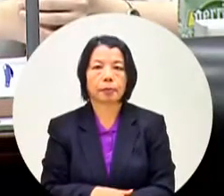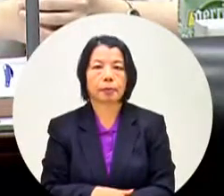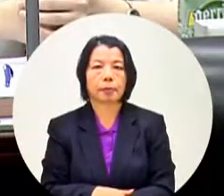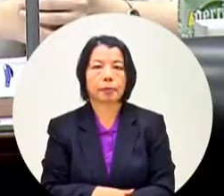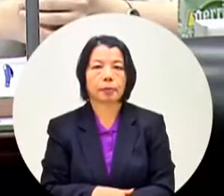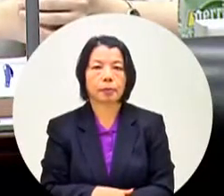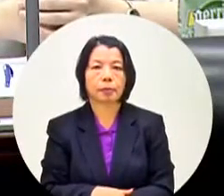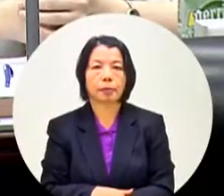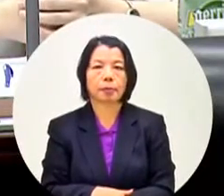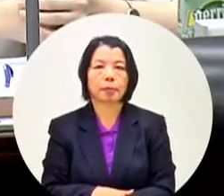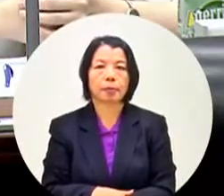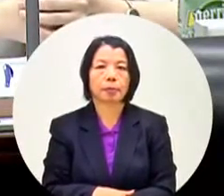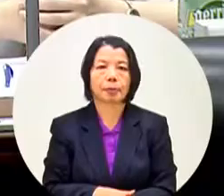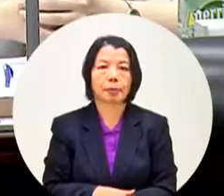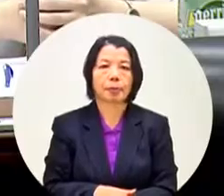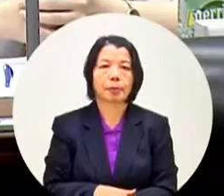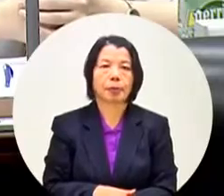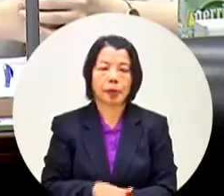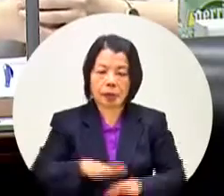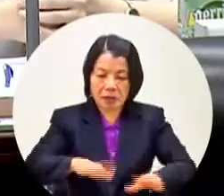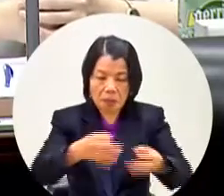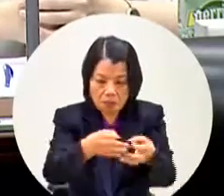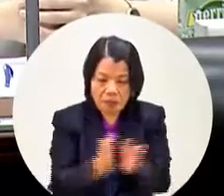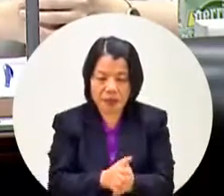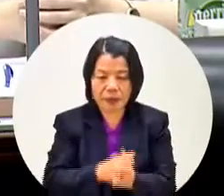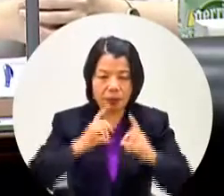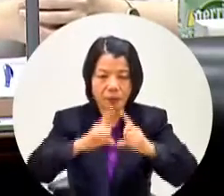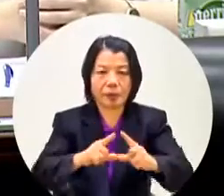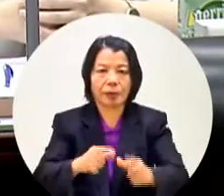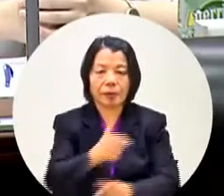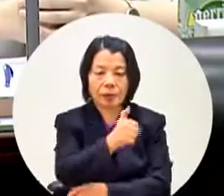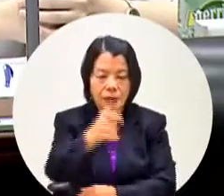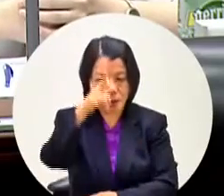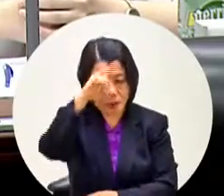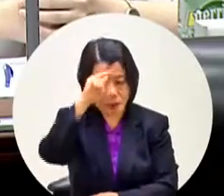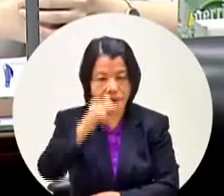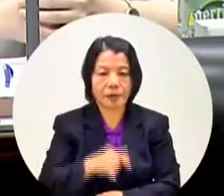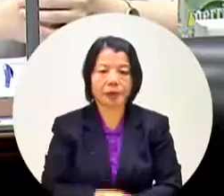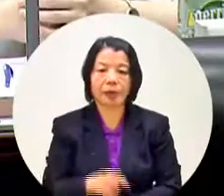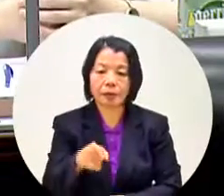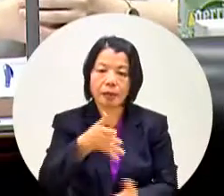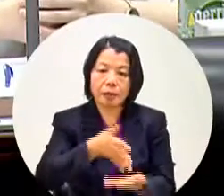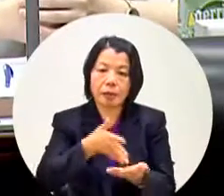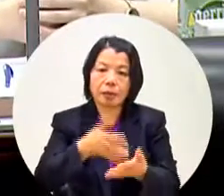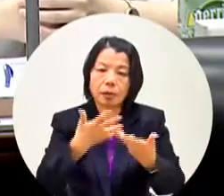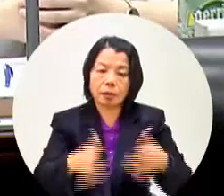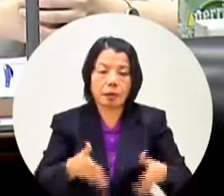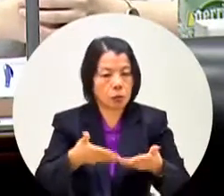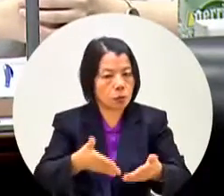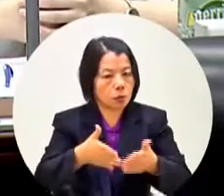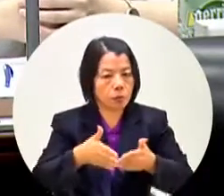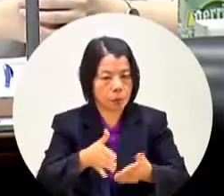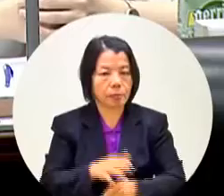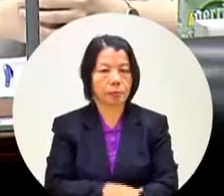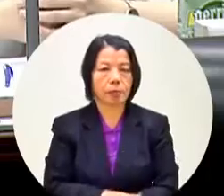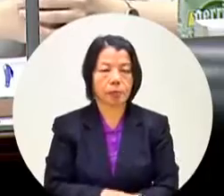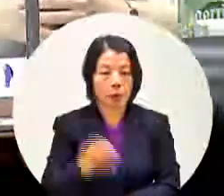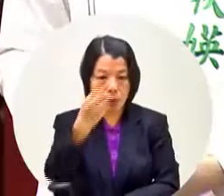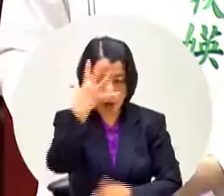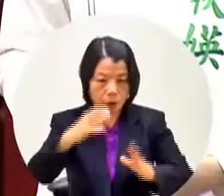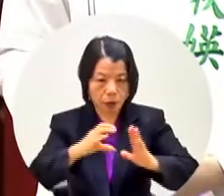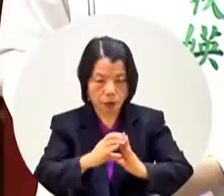宅使用，让青年在购屋或者是租屋的时候都有受到我们市政府更多的关怀。那